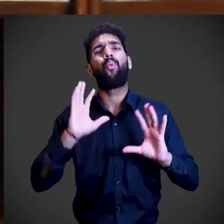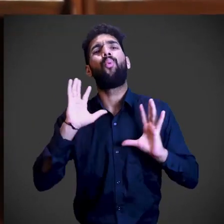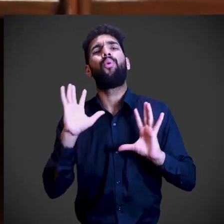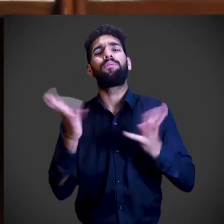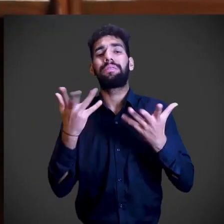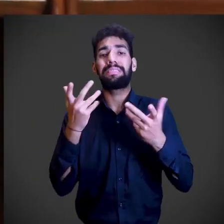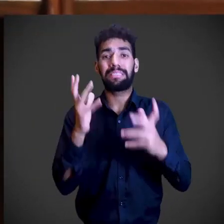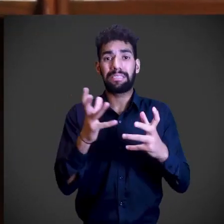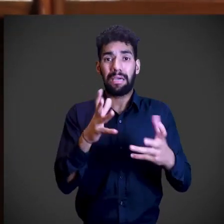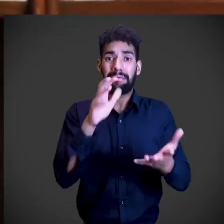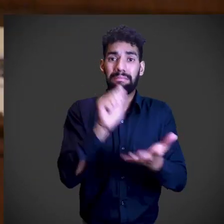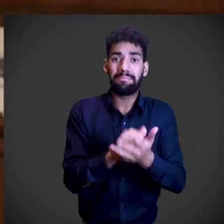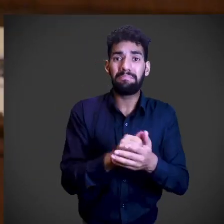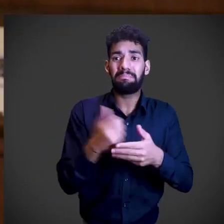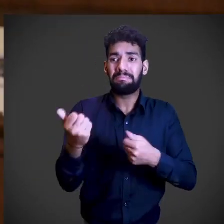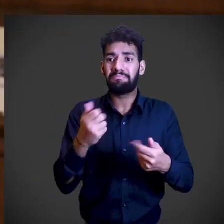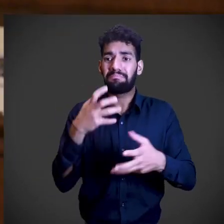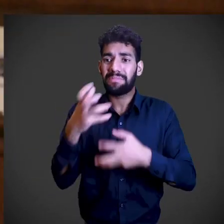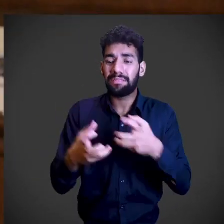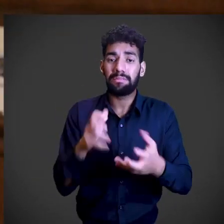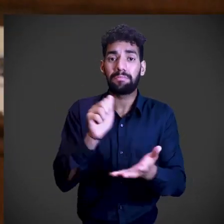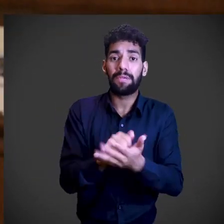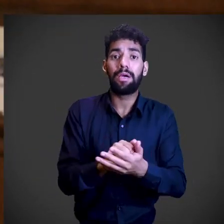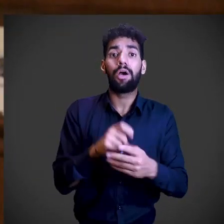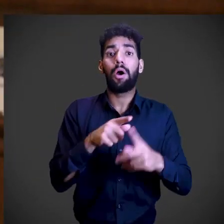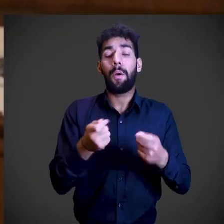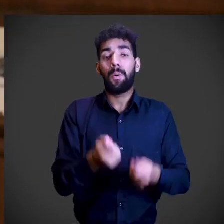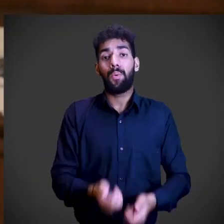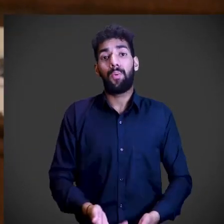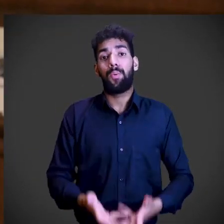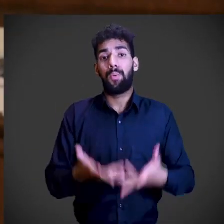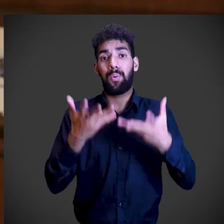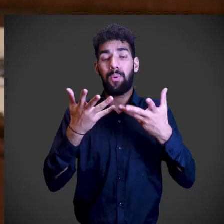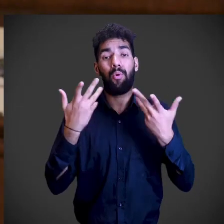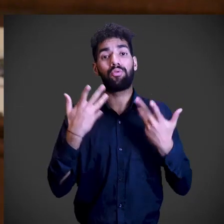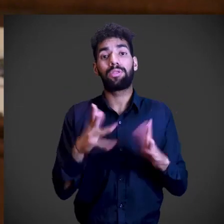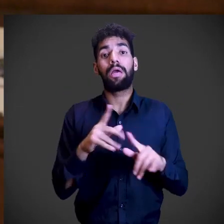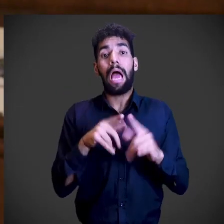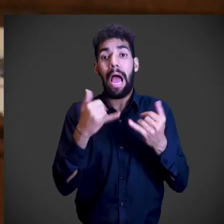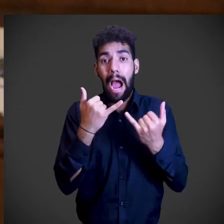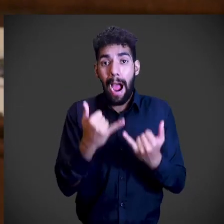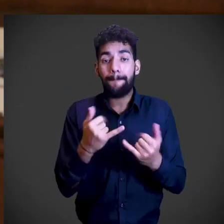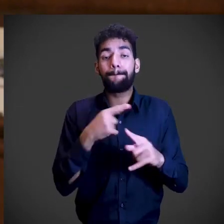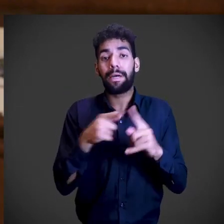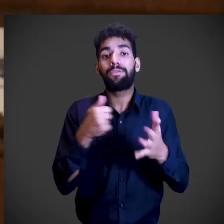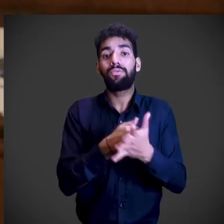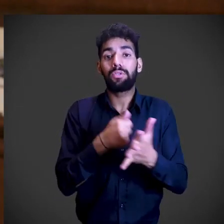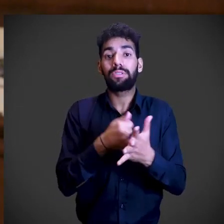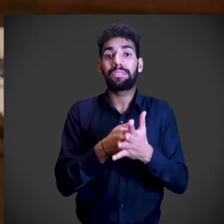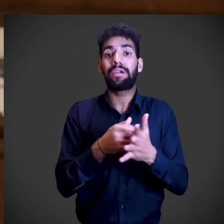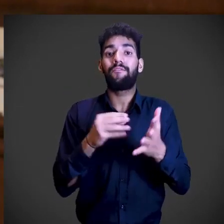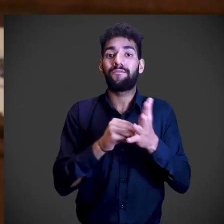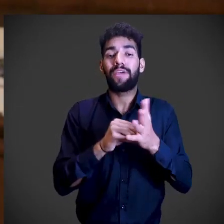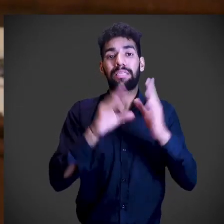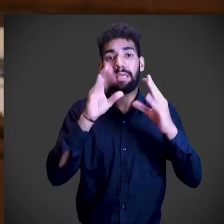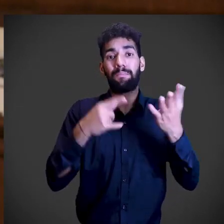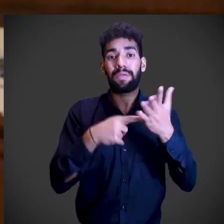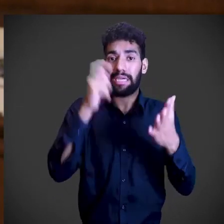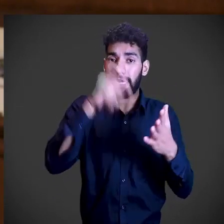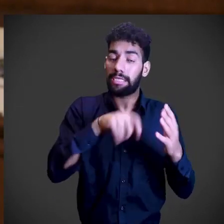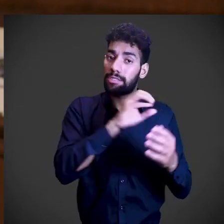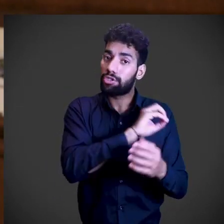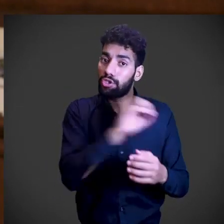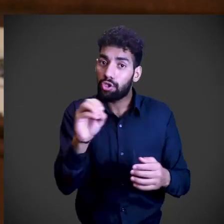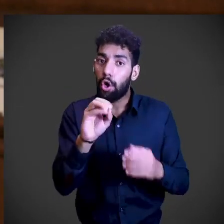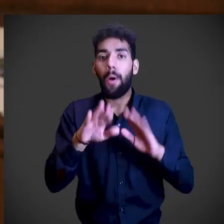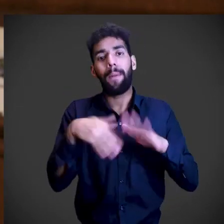जब आप फ्री ट्रेड करते हैं तो उससे आपको चीज़ों की कीमत अच्छी मिलती है, उससे कंपटीशन और कुछ और फ़वाइद भी हैं।